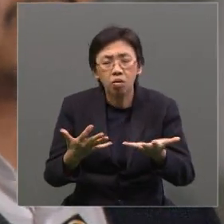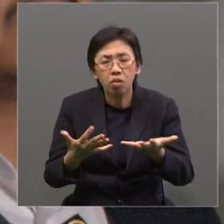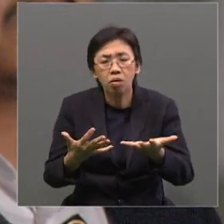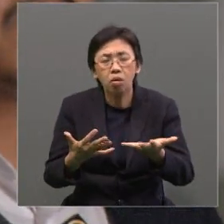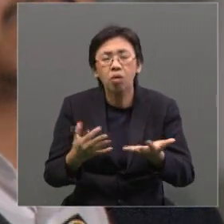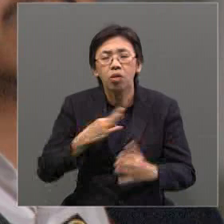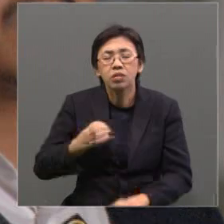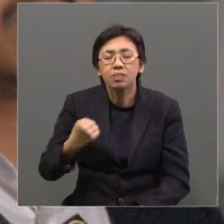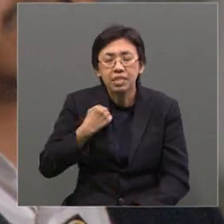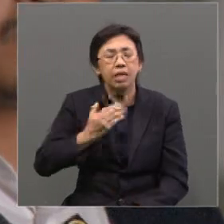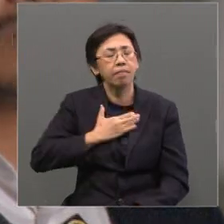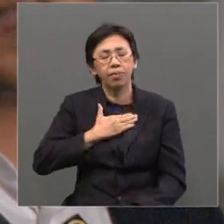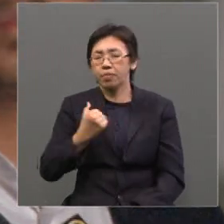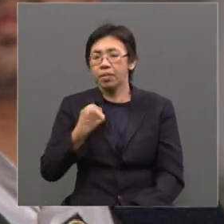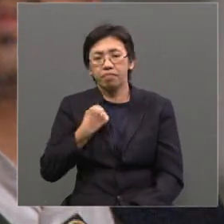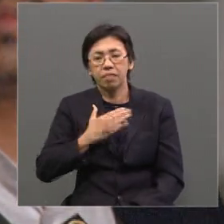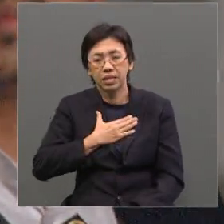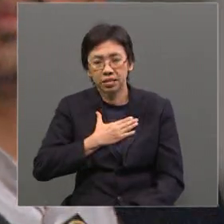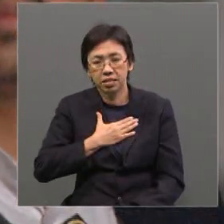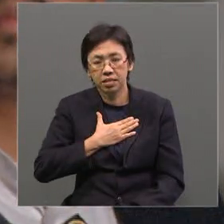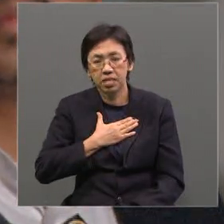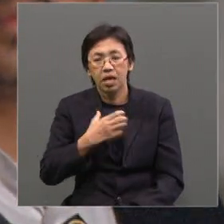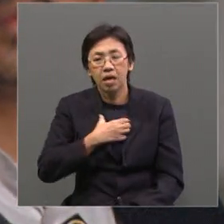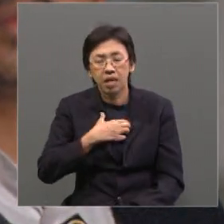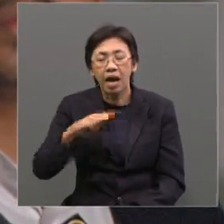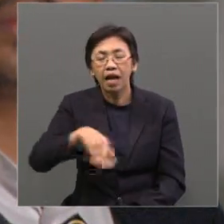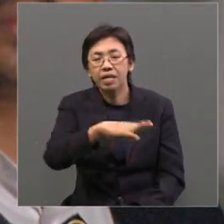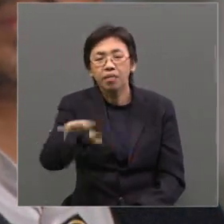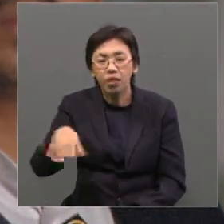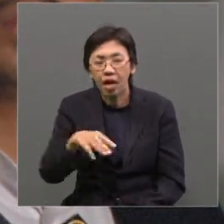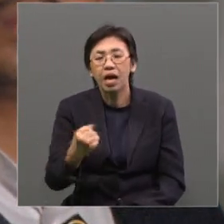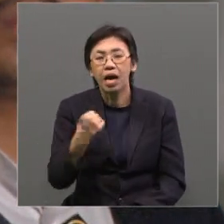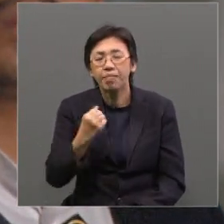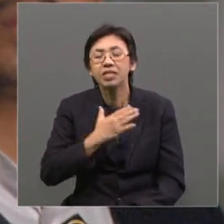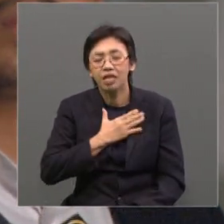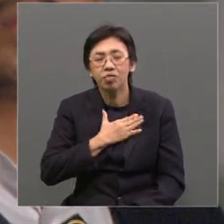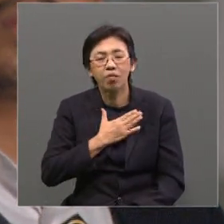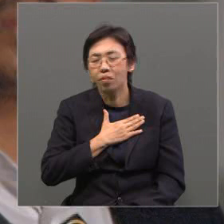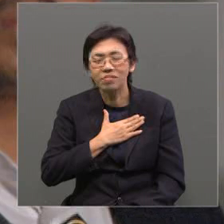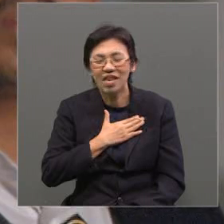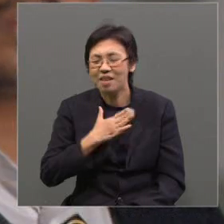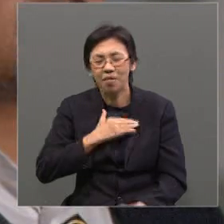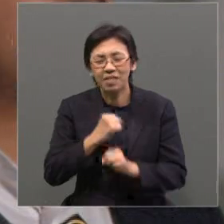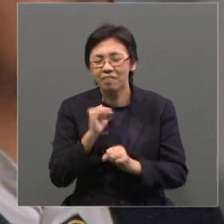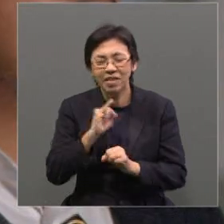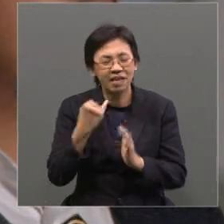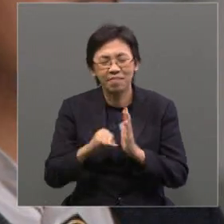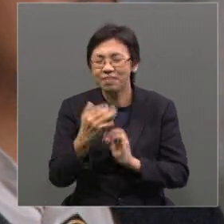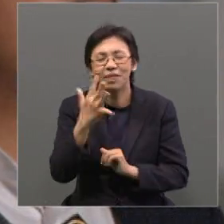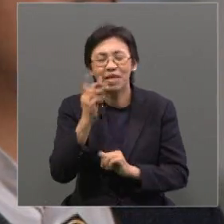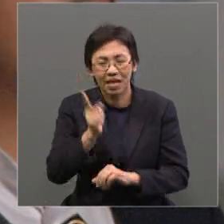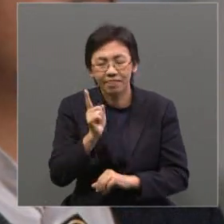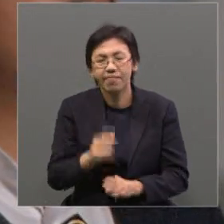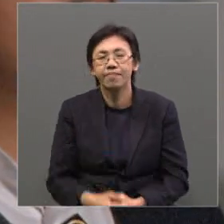ตัวผมเองผมก็มั่นใจในตัวเองแล้วก็อยากจะส่งต่อไปถึงแฟนๆทุกคนว่าก็มั่นใจในตัวฟิล์มไม่ผิดหวังแน่น